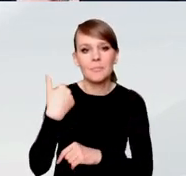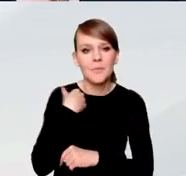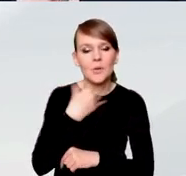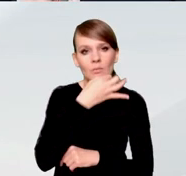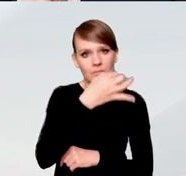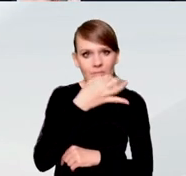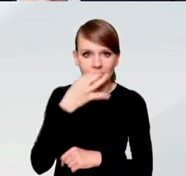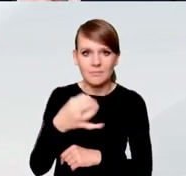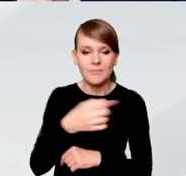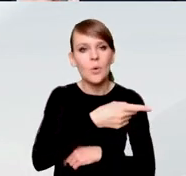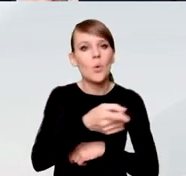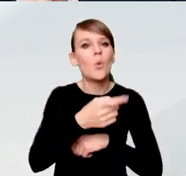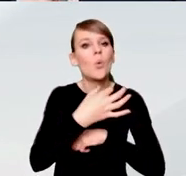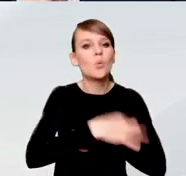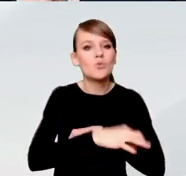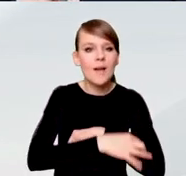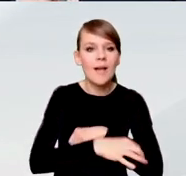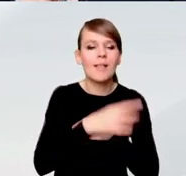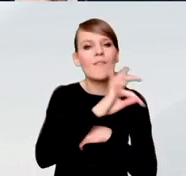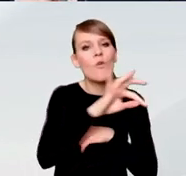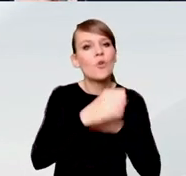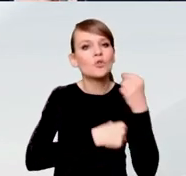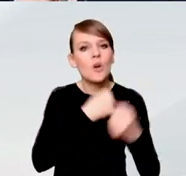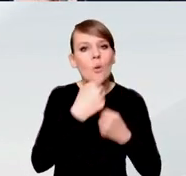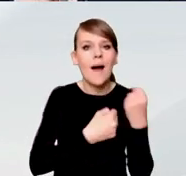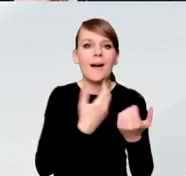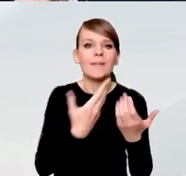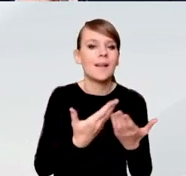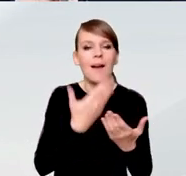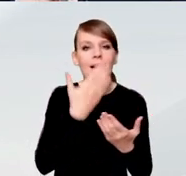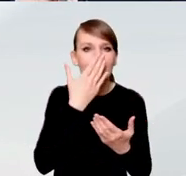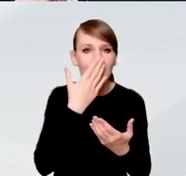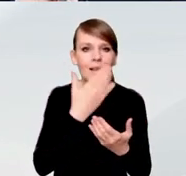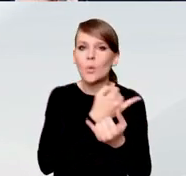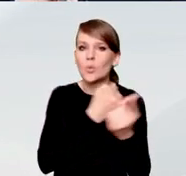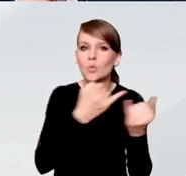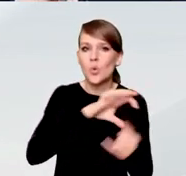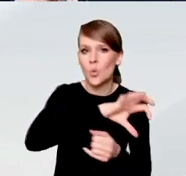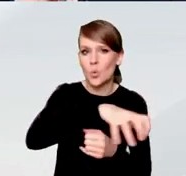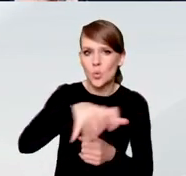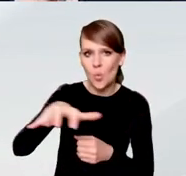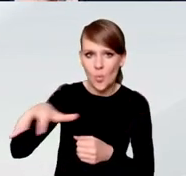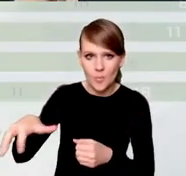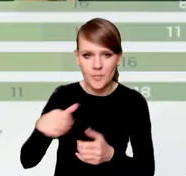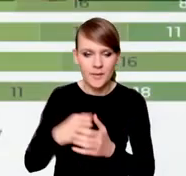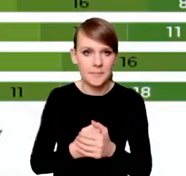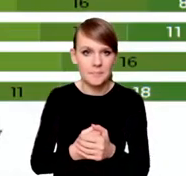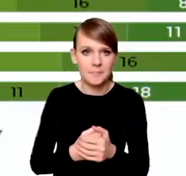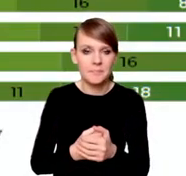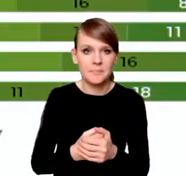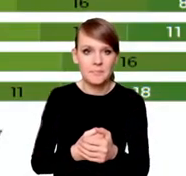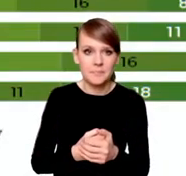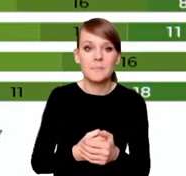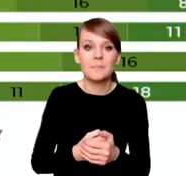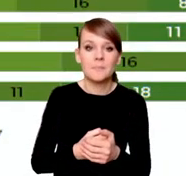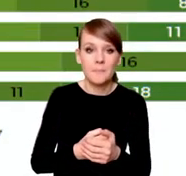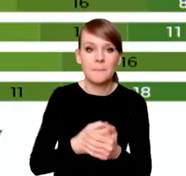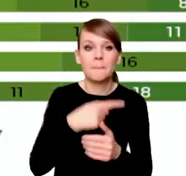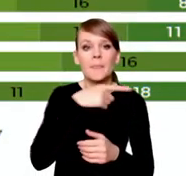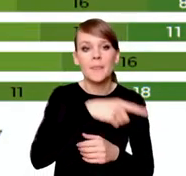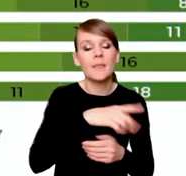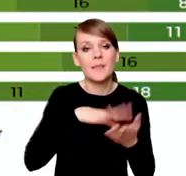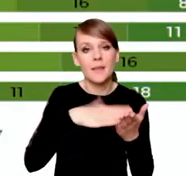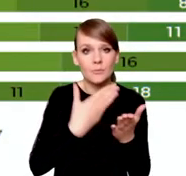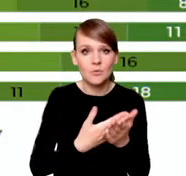uczelnie do poszczególnych grup interesariuszy. I tak wśród takich działań kierowanych do pracowników znalazły